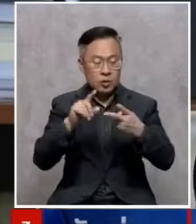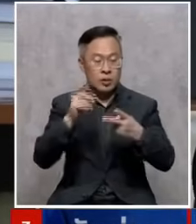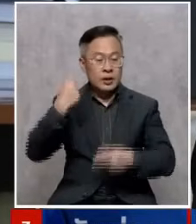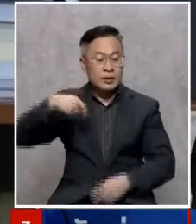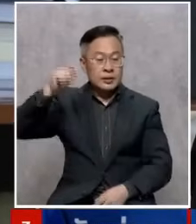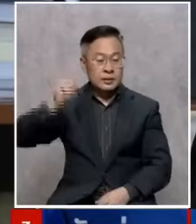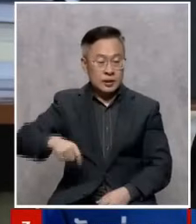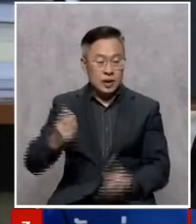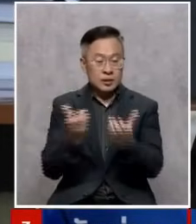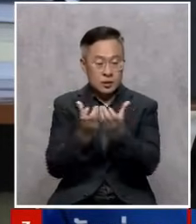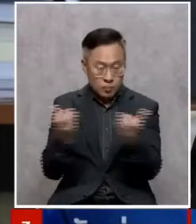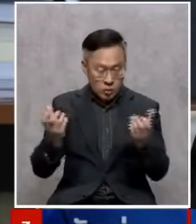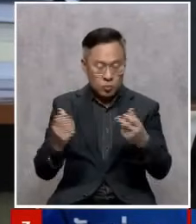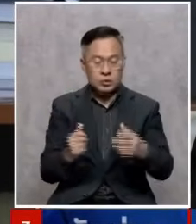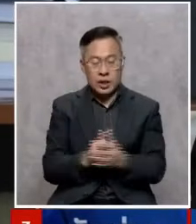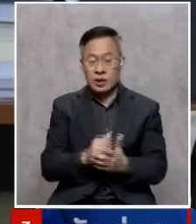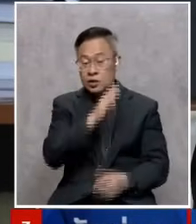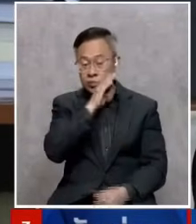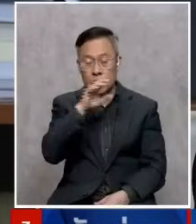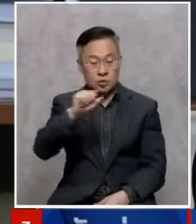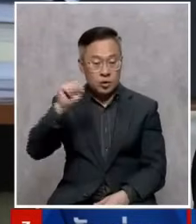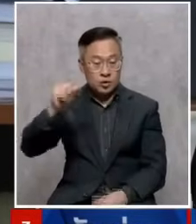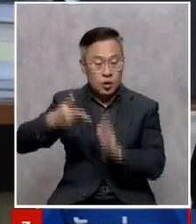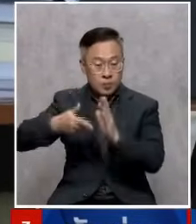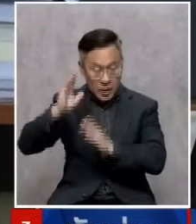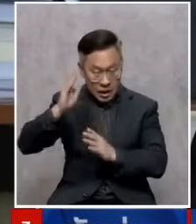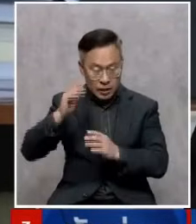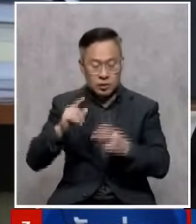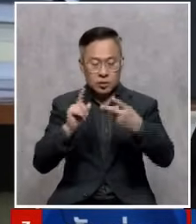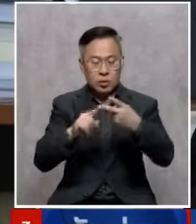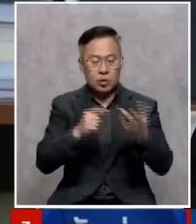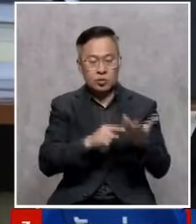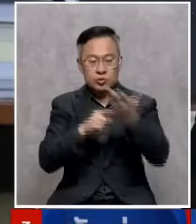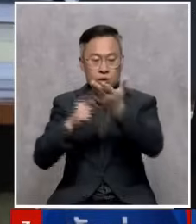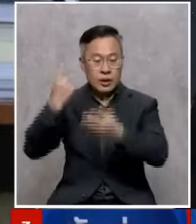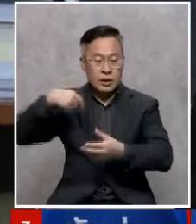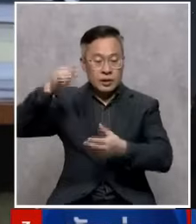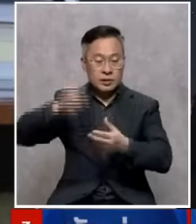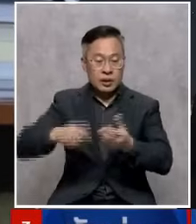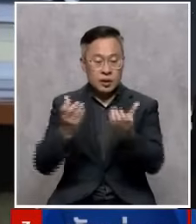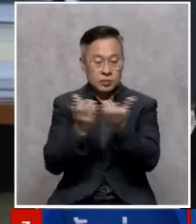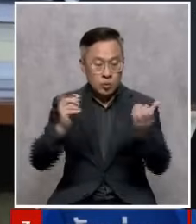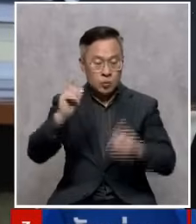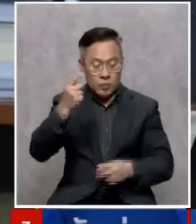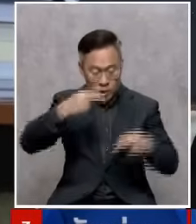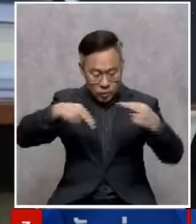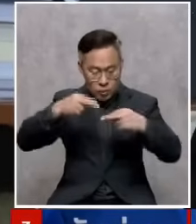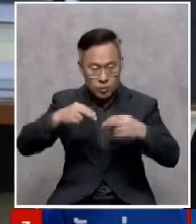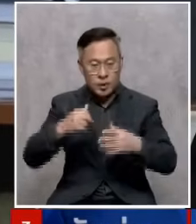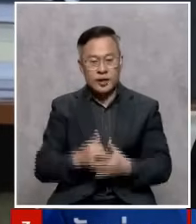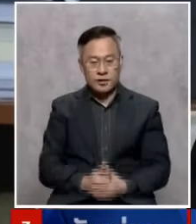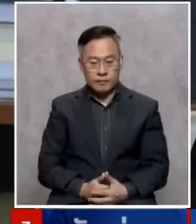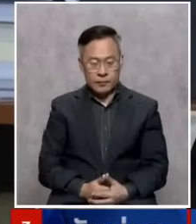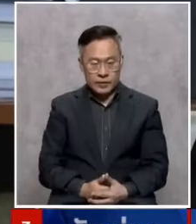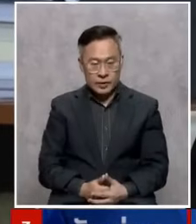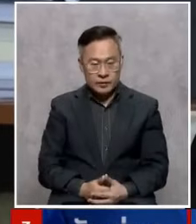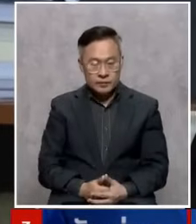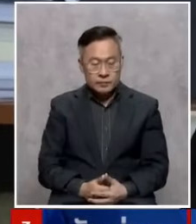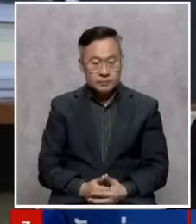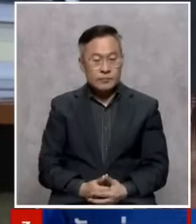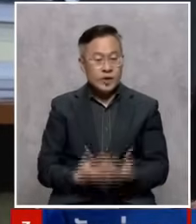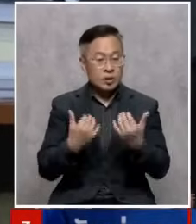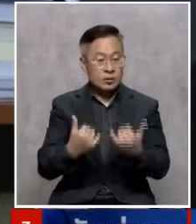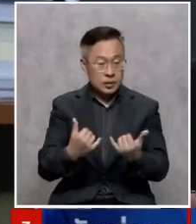รัฐธรรมนูญแล้วการที่พรบจะผ่านหรือไม่ผ่านสภาไม่ได้ขึ้นอยู่กับเสียงของฝ่ายค้านเลยนะคะเพราะในตอนที่เลือกคุณเศรษฐาเป็น